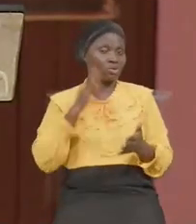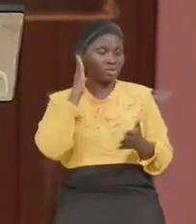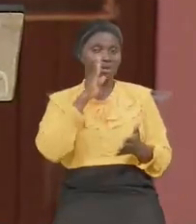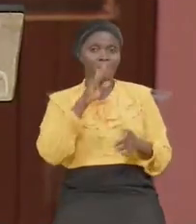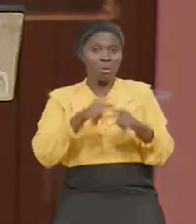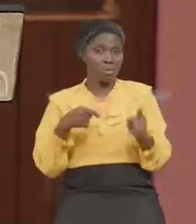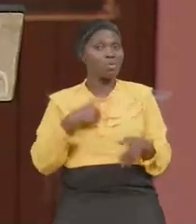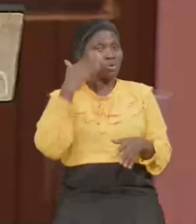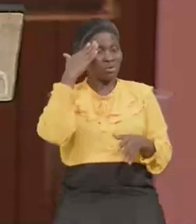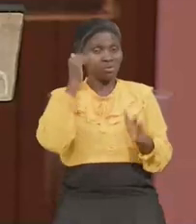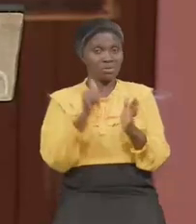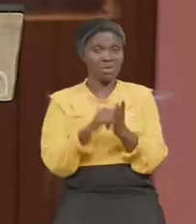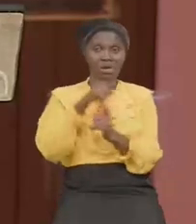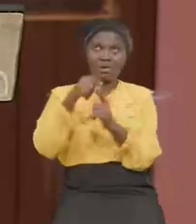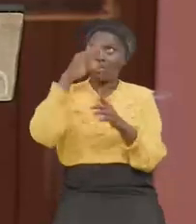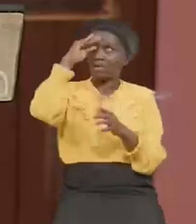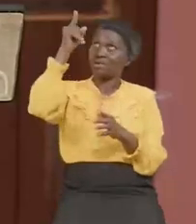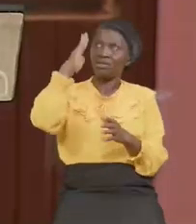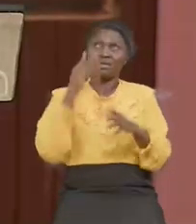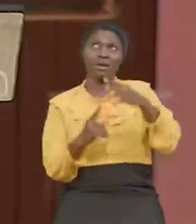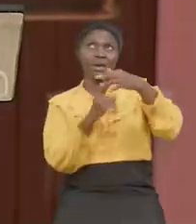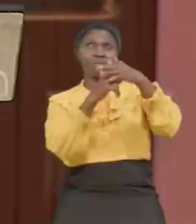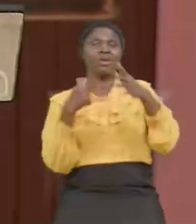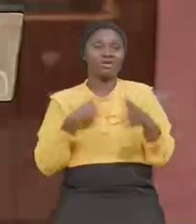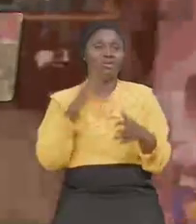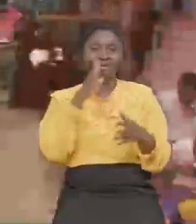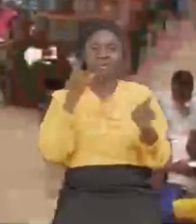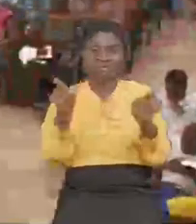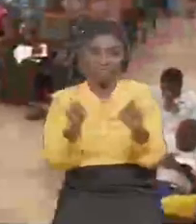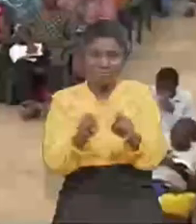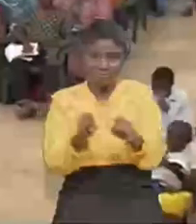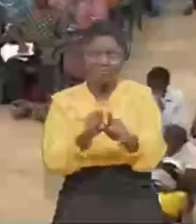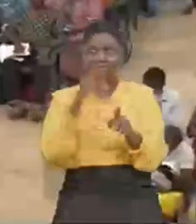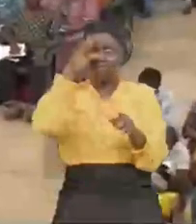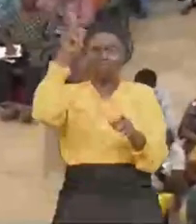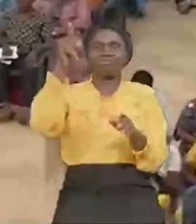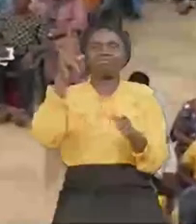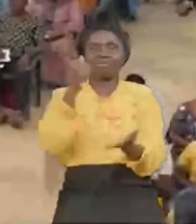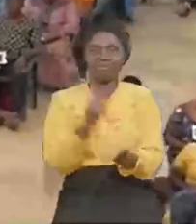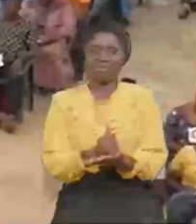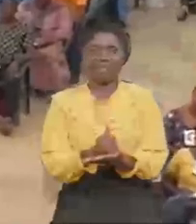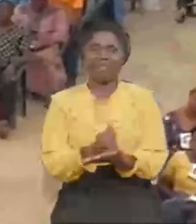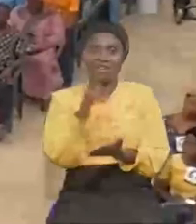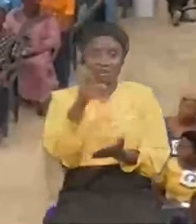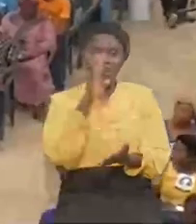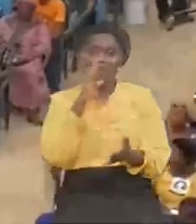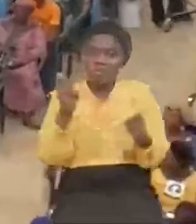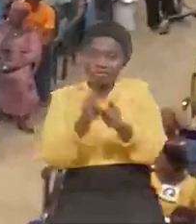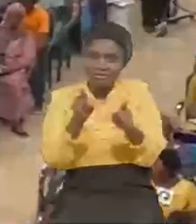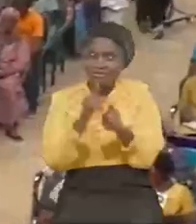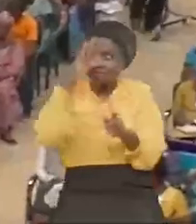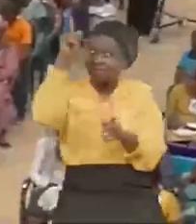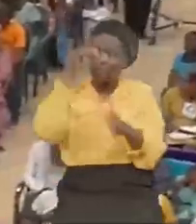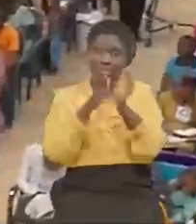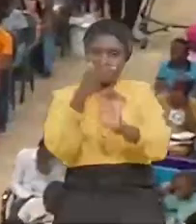sera manifesté, nous serons semblables à lui. Nous serons semblables à lui. Tu seras semblable à lui.